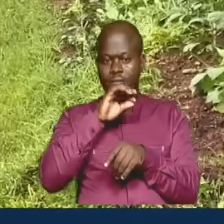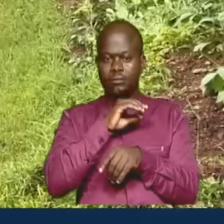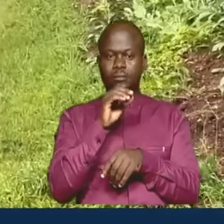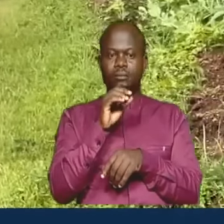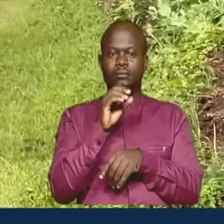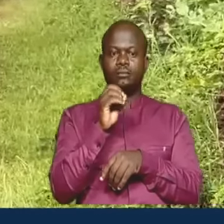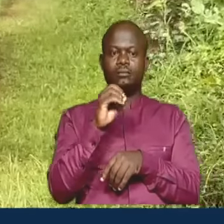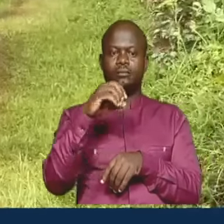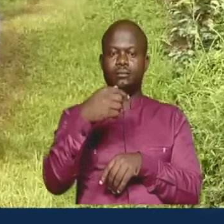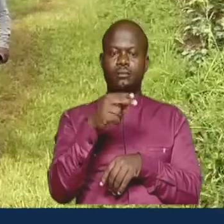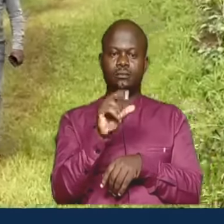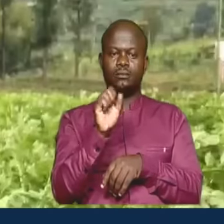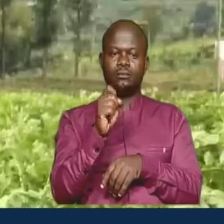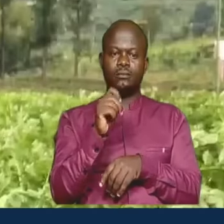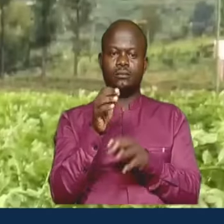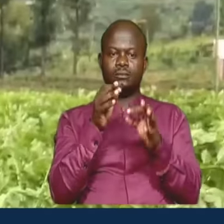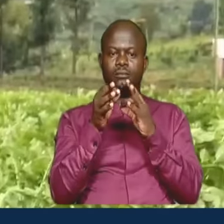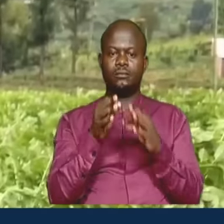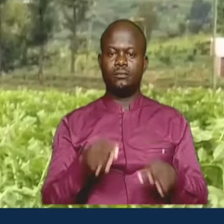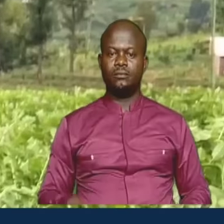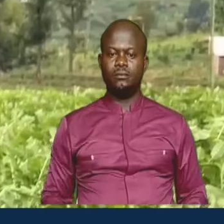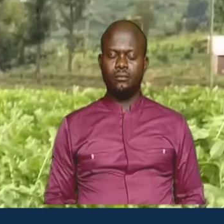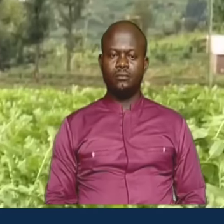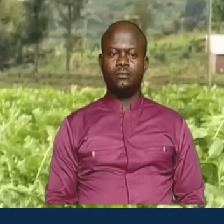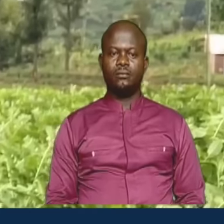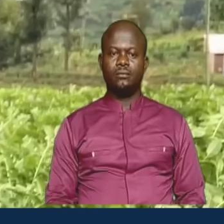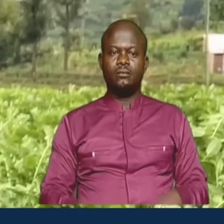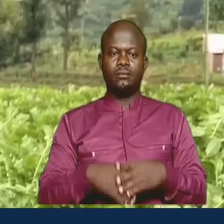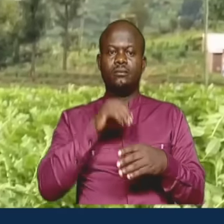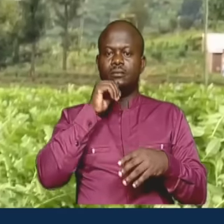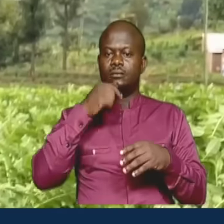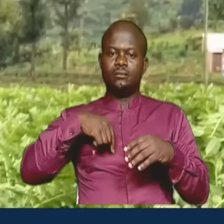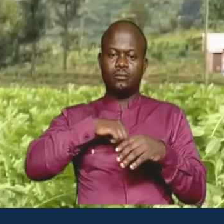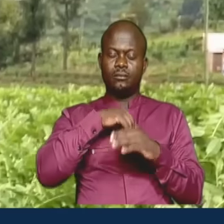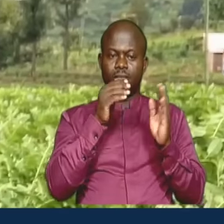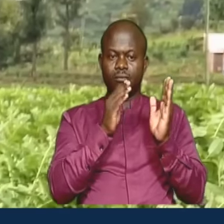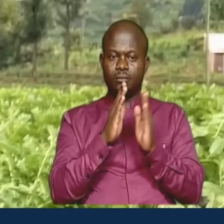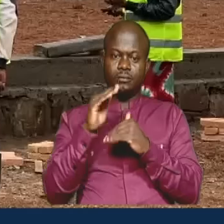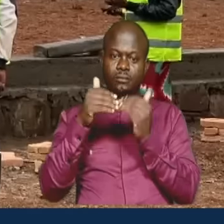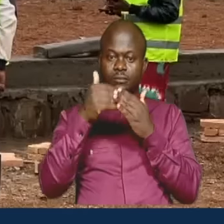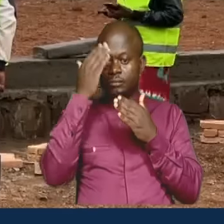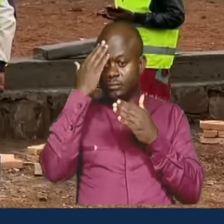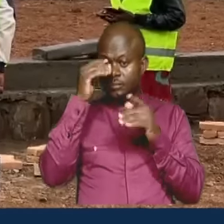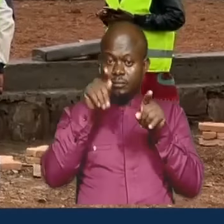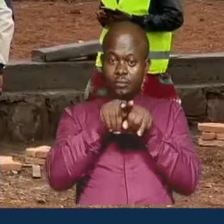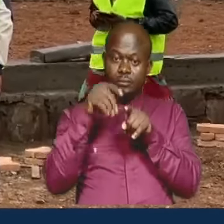uyobora Caritas ya Byumba abivuga. Ntabwo izabura bitunganyirizwa kubera ko nk'uko mwabibonye mu kanya